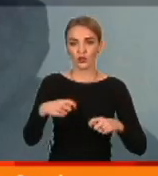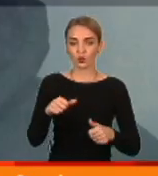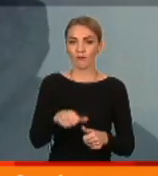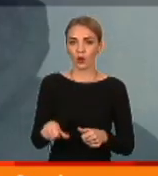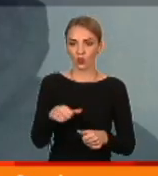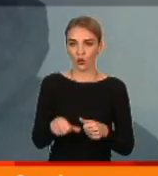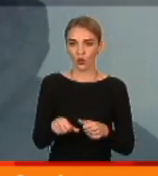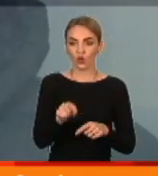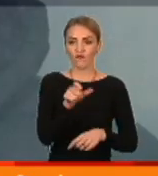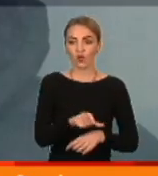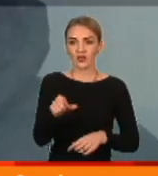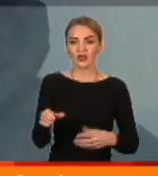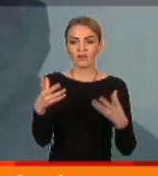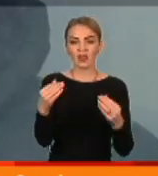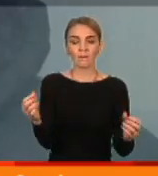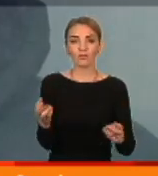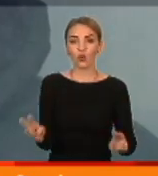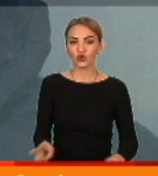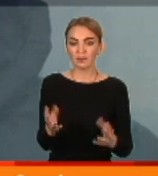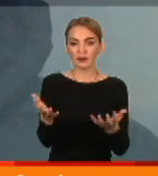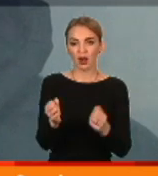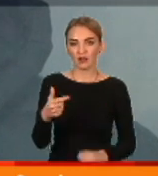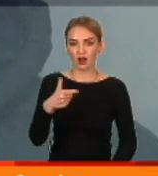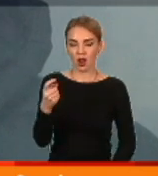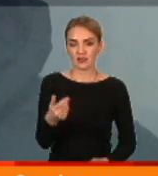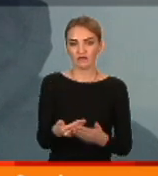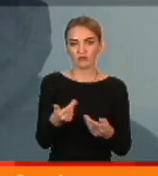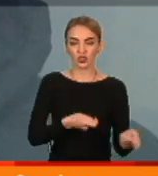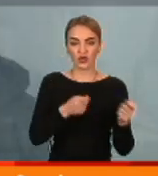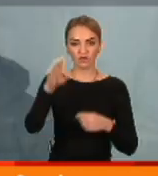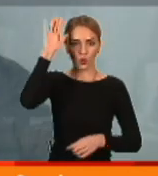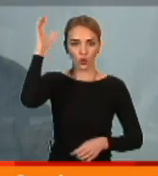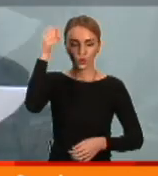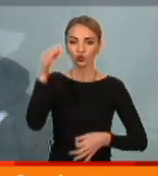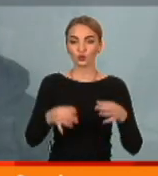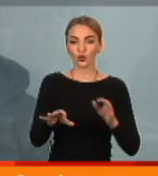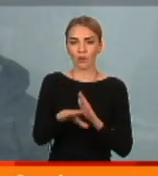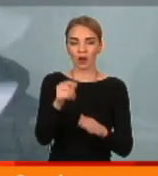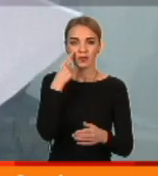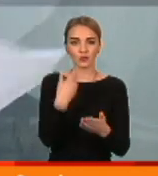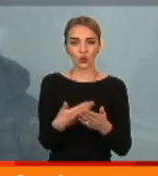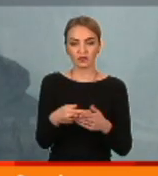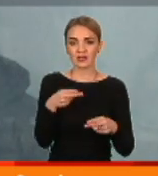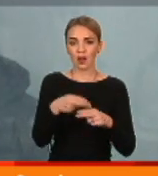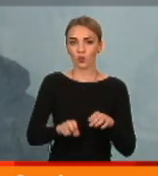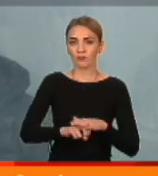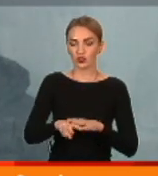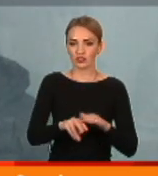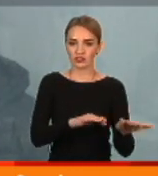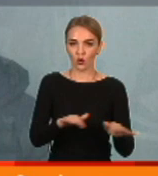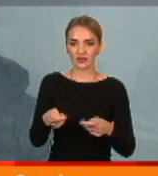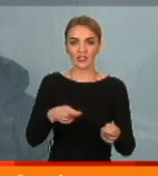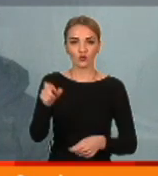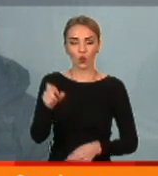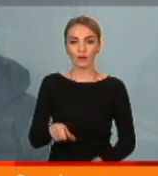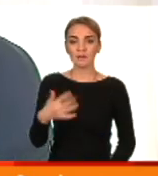пального. Саме вони в день пожежі приймали газ від постачальника з Кривого Рогу. Суд уже обрав підозрюваним запобіжні заходи.